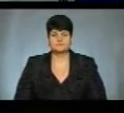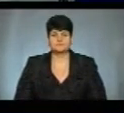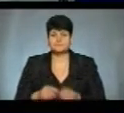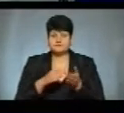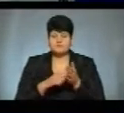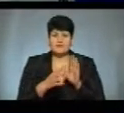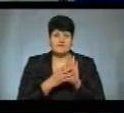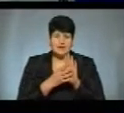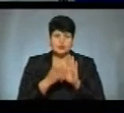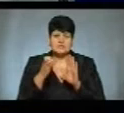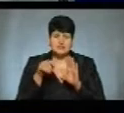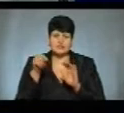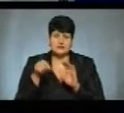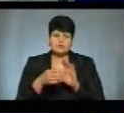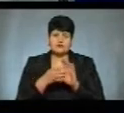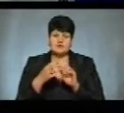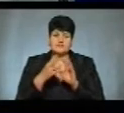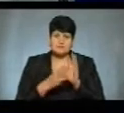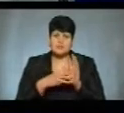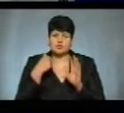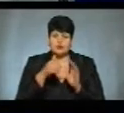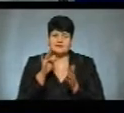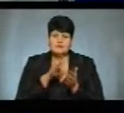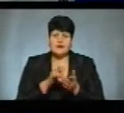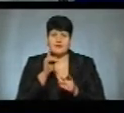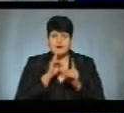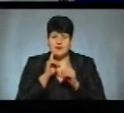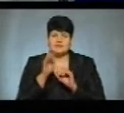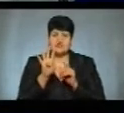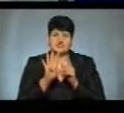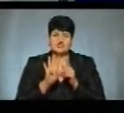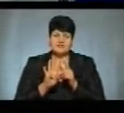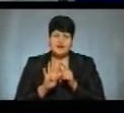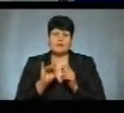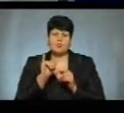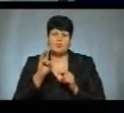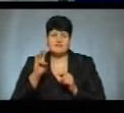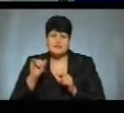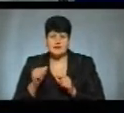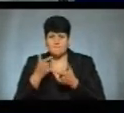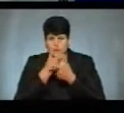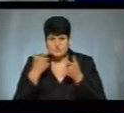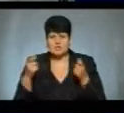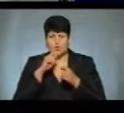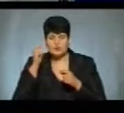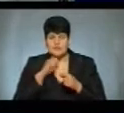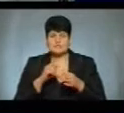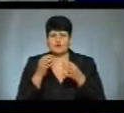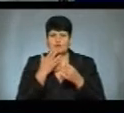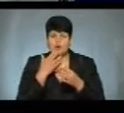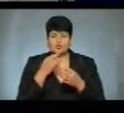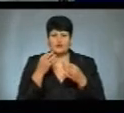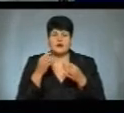Зазначу, 9 січня 1918 року Центральна Рада четвертим універсалом проголосила Українську Народну Республіку незалежною